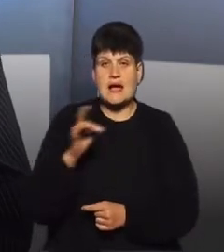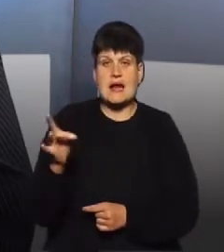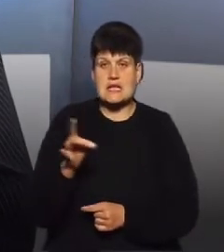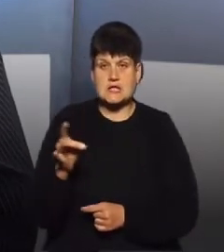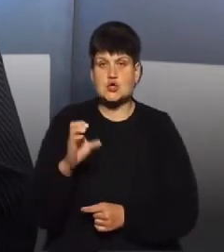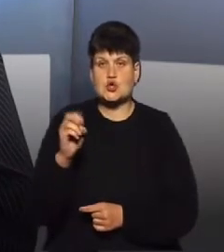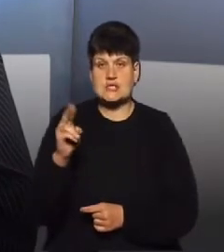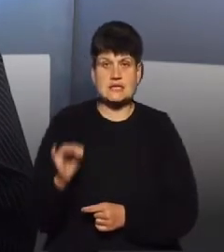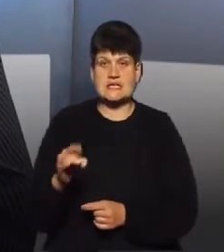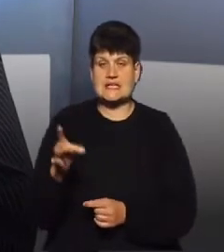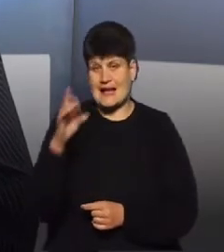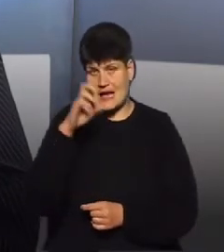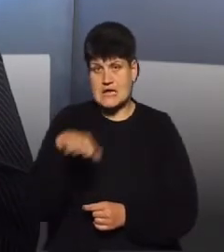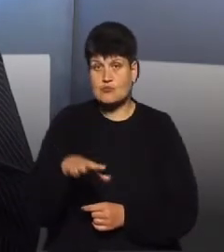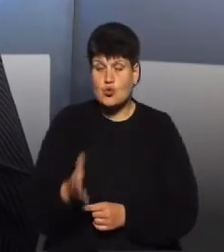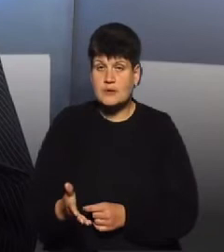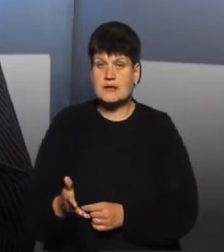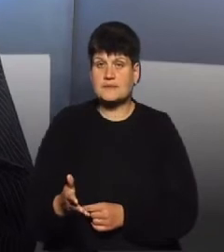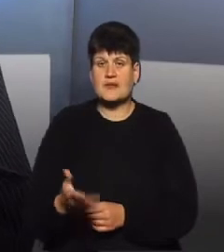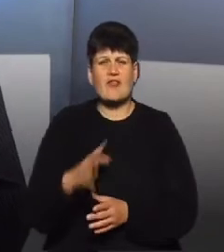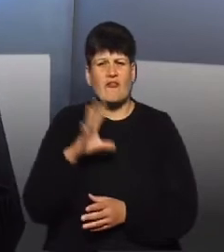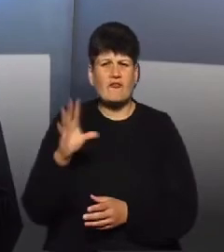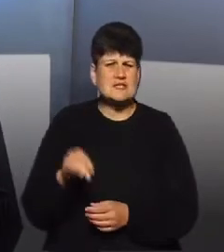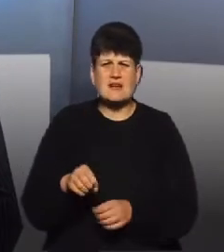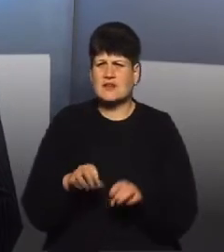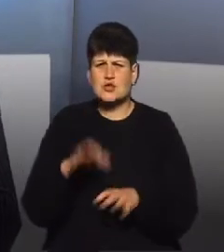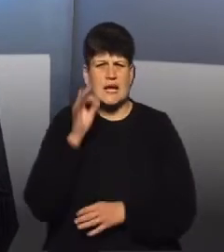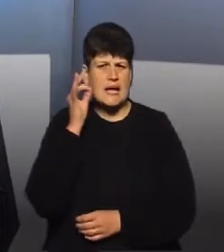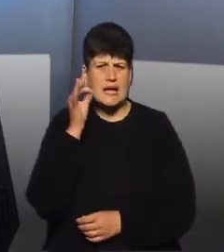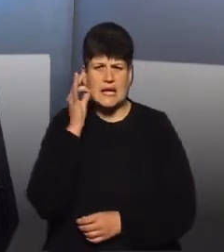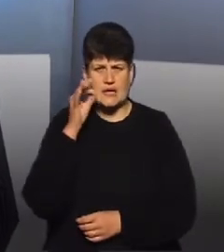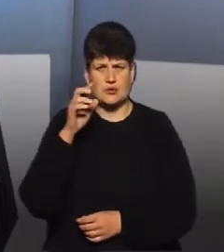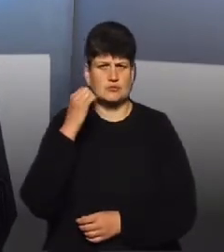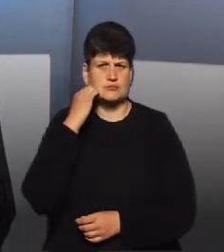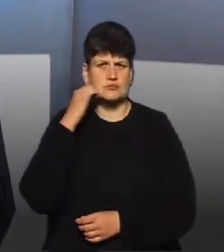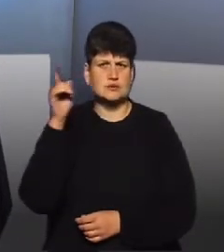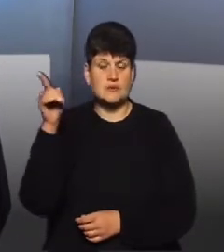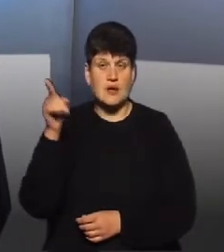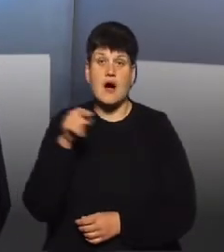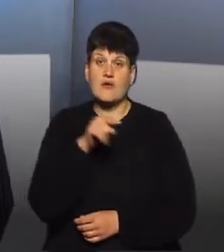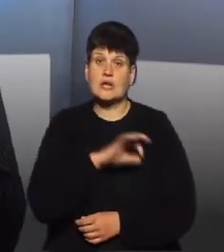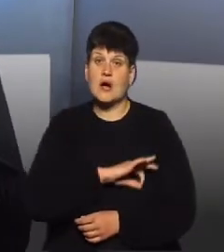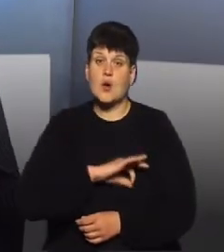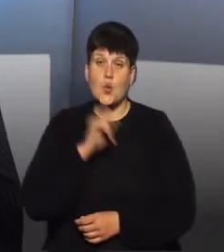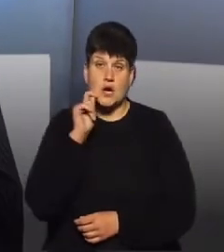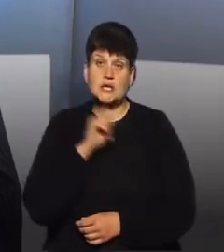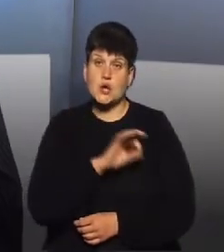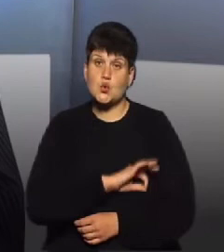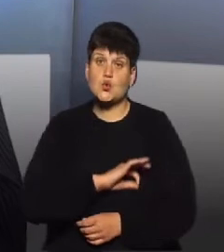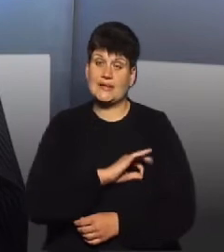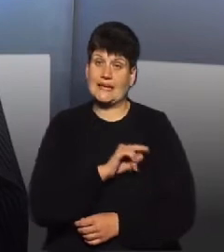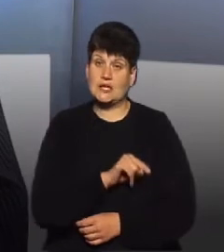це вирішувалось хитро і в Кремлі, але все-таки вона юридично, Україна, є